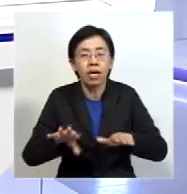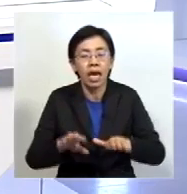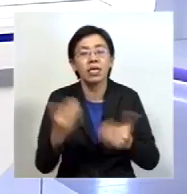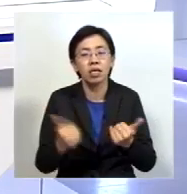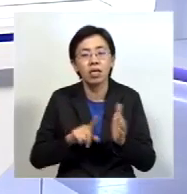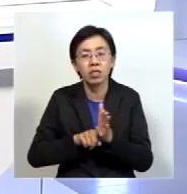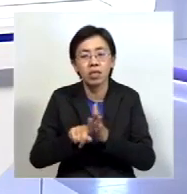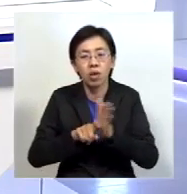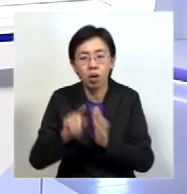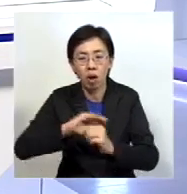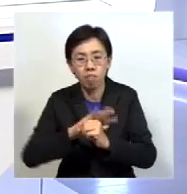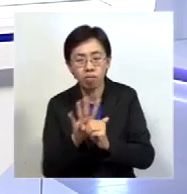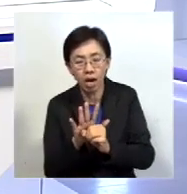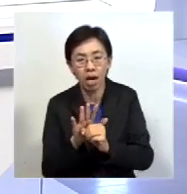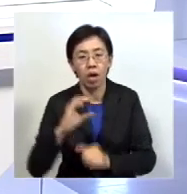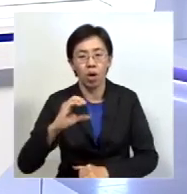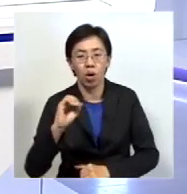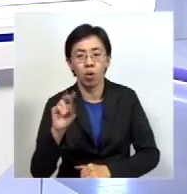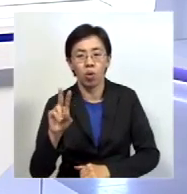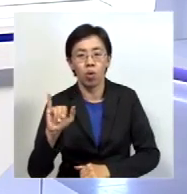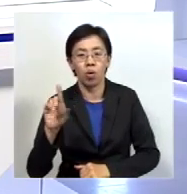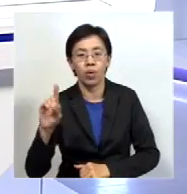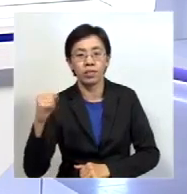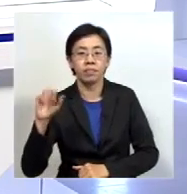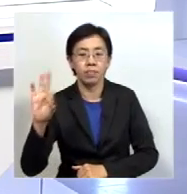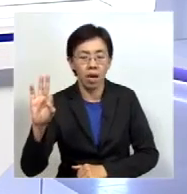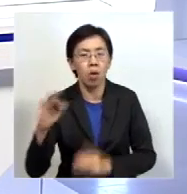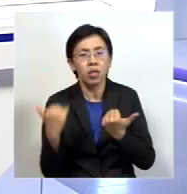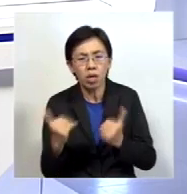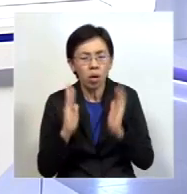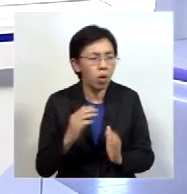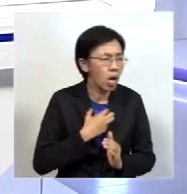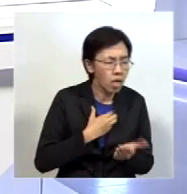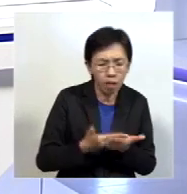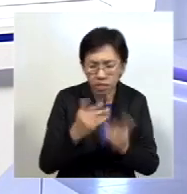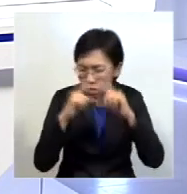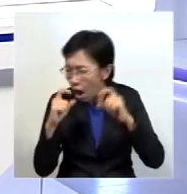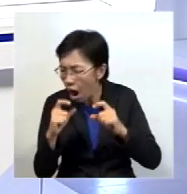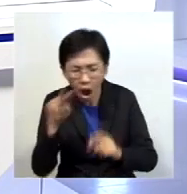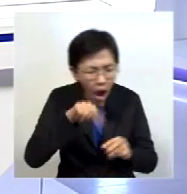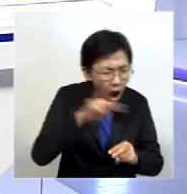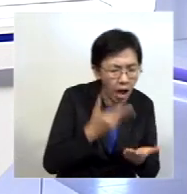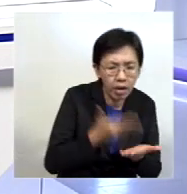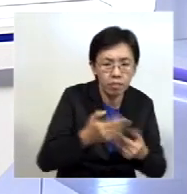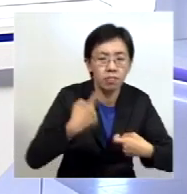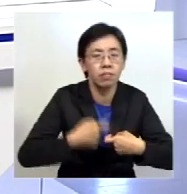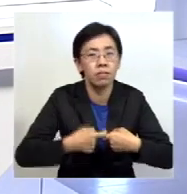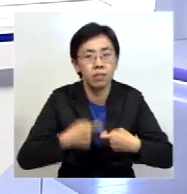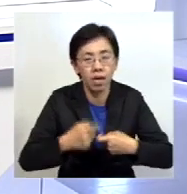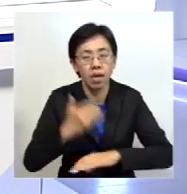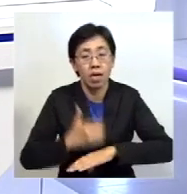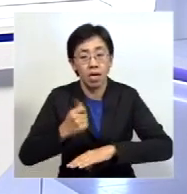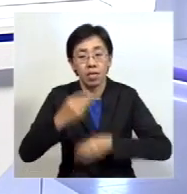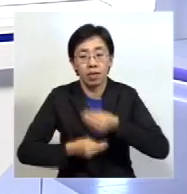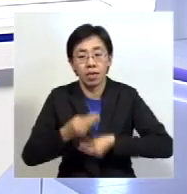ควิด-19 นะครับทำให้หน้ากากอนามัยเนี่ยกลายเป็นสินค้าที่หาซื้อได้ยากมีความต้องการสูงนะครับเรื่องนี้ทางอธิบดีกรมการค้าภายในก็ยอ